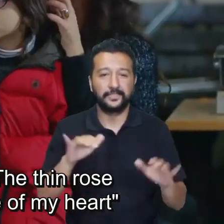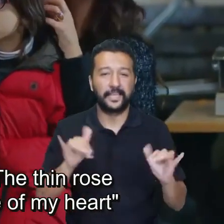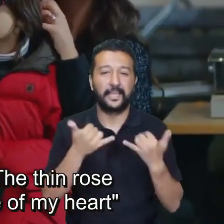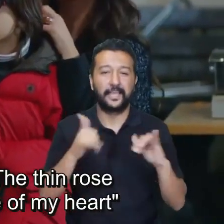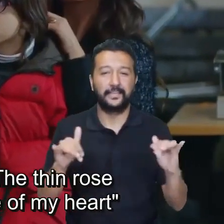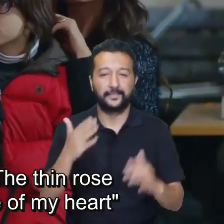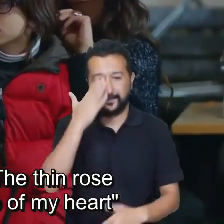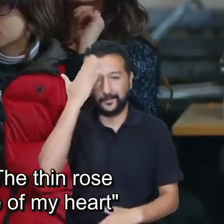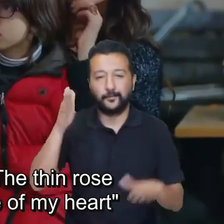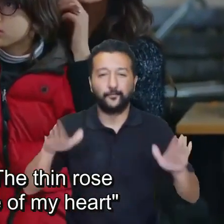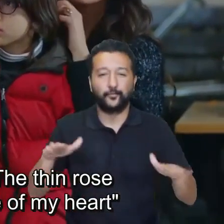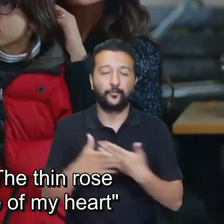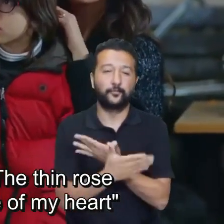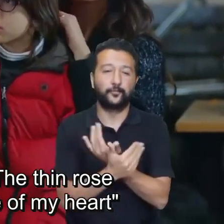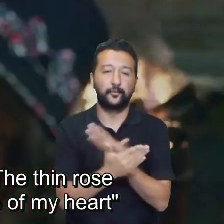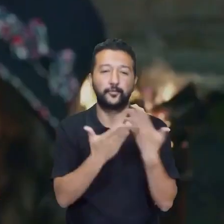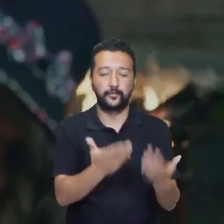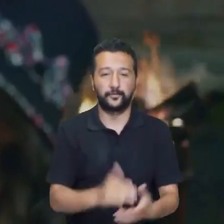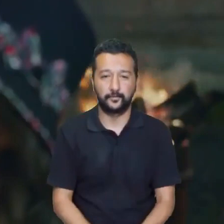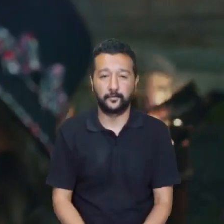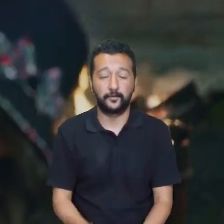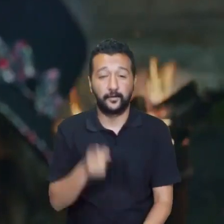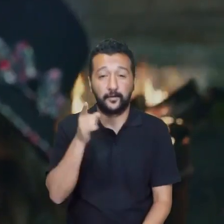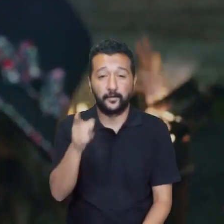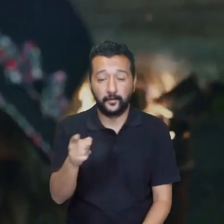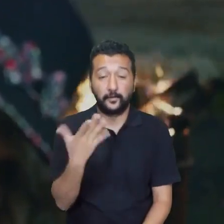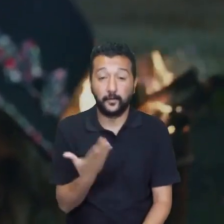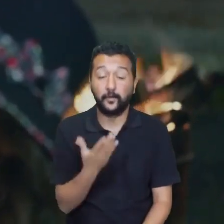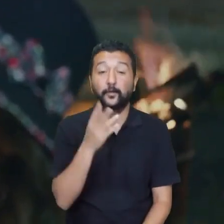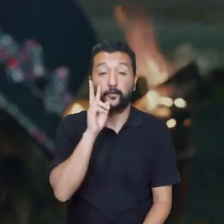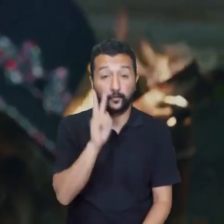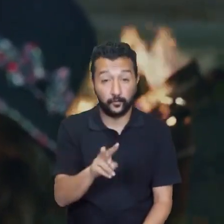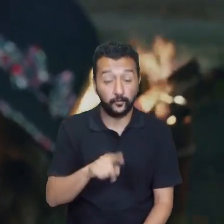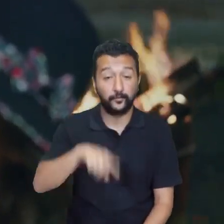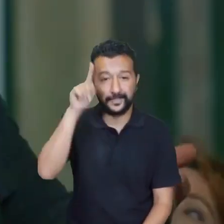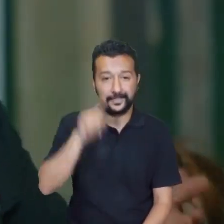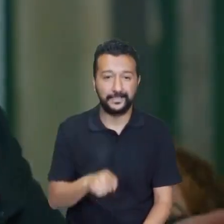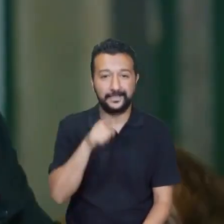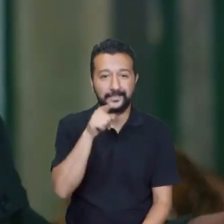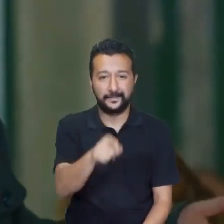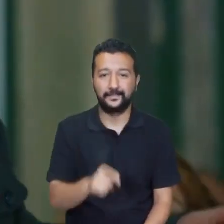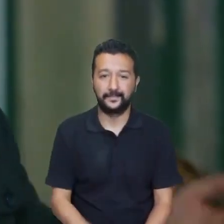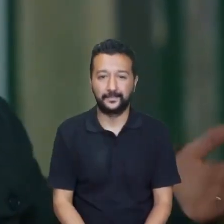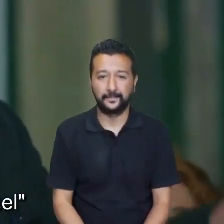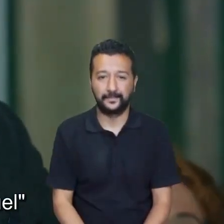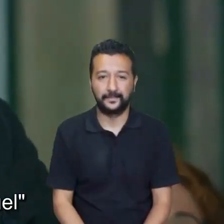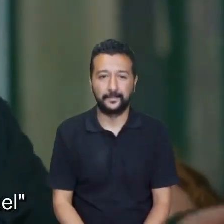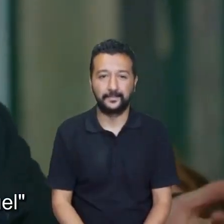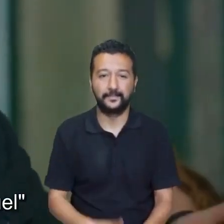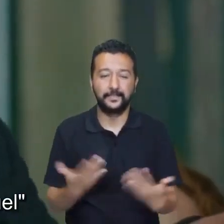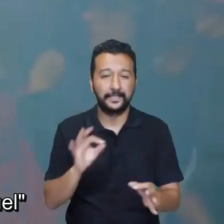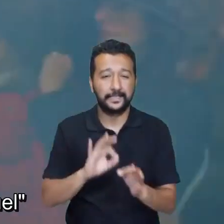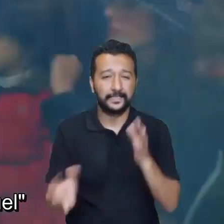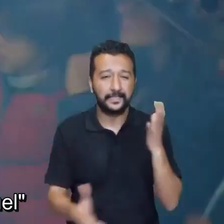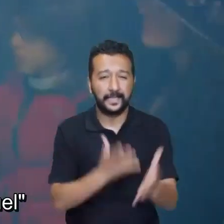gönlümün şen bülbülü. Sarışın olanın arkasında kucağına Rıdvan'ı almış, saçlarıyla oynayan siyah saçlı şapkalı